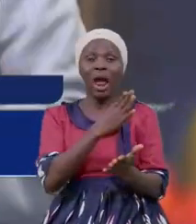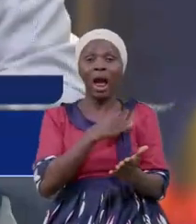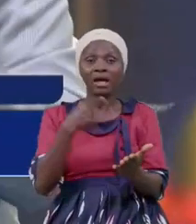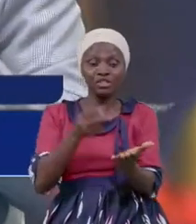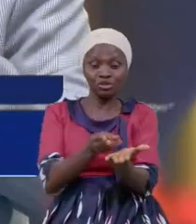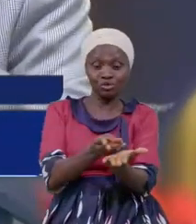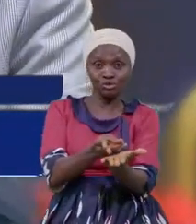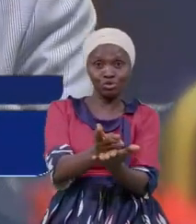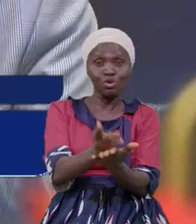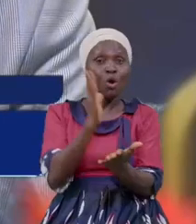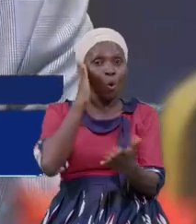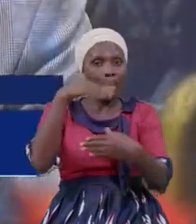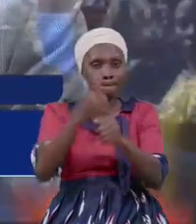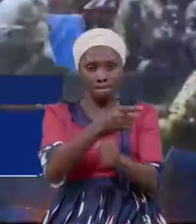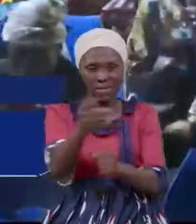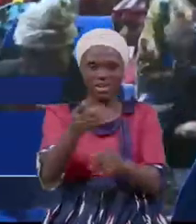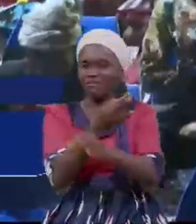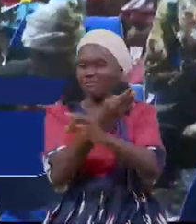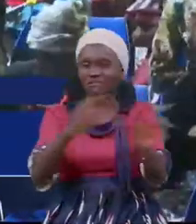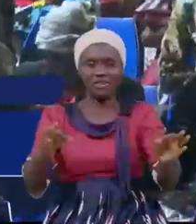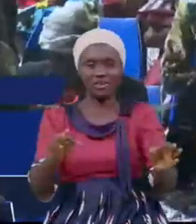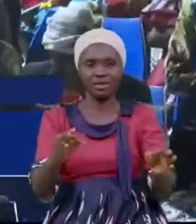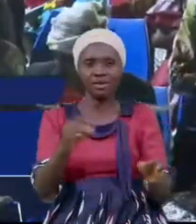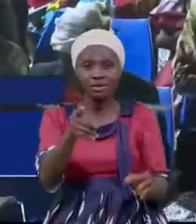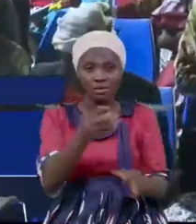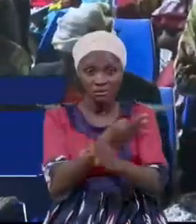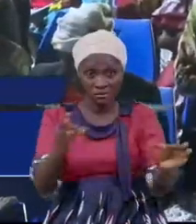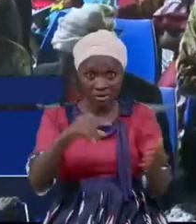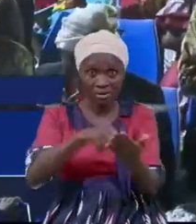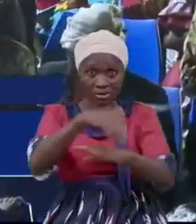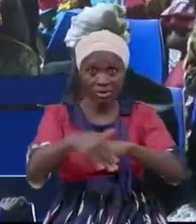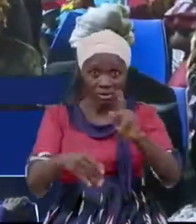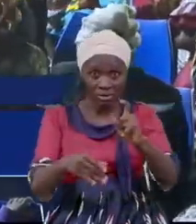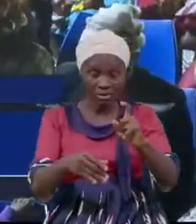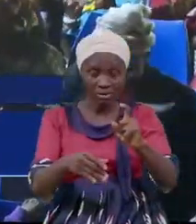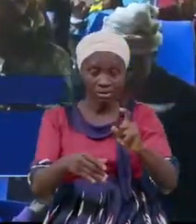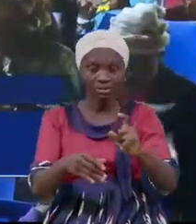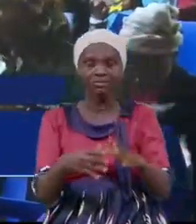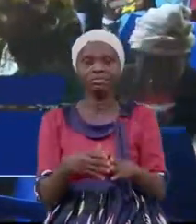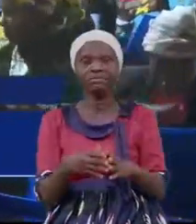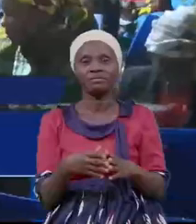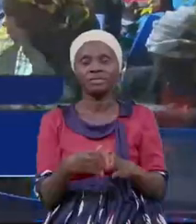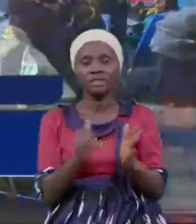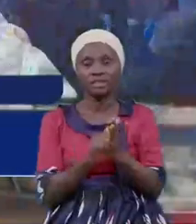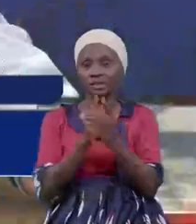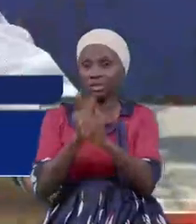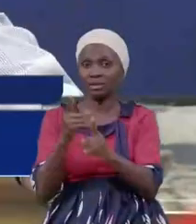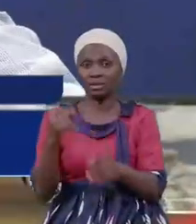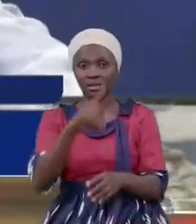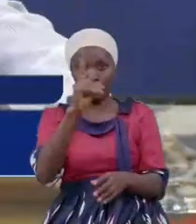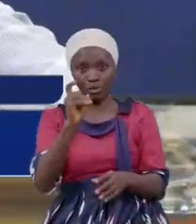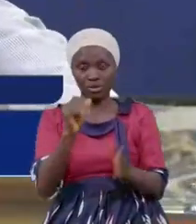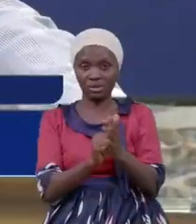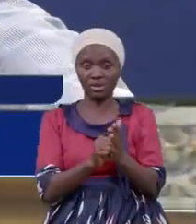soir j'ai d est-ce que vous êtes libre ce soir cela répond la question Christ